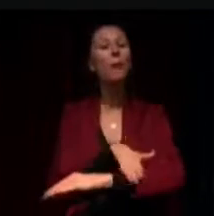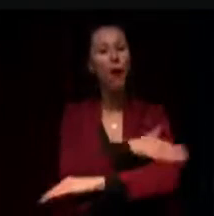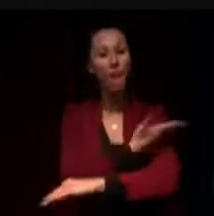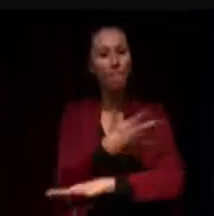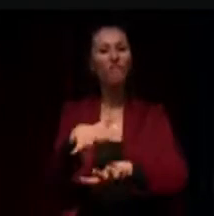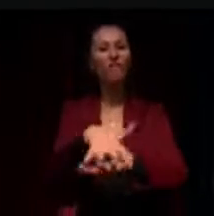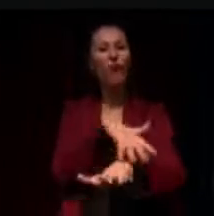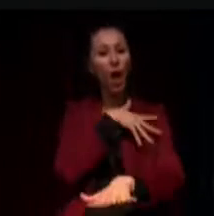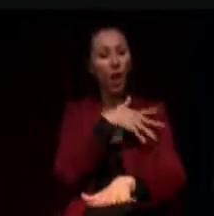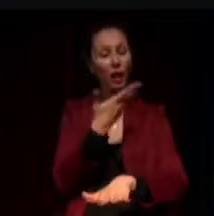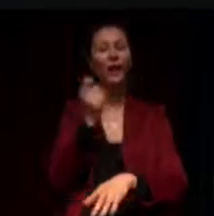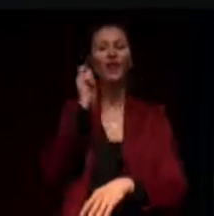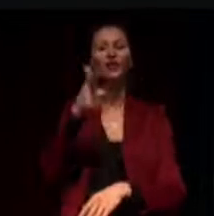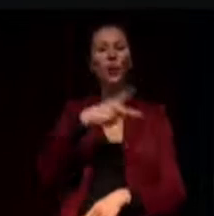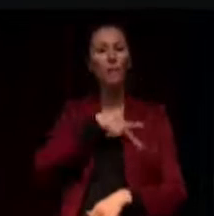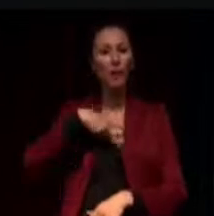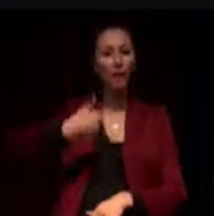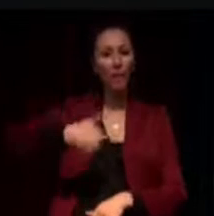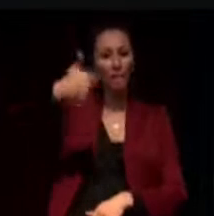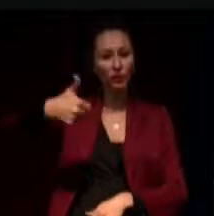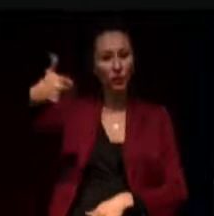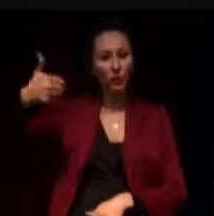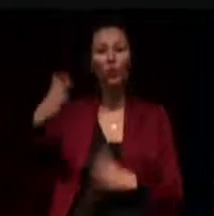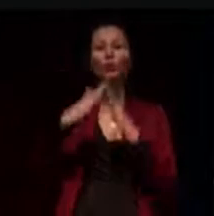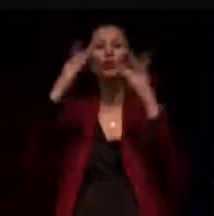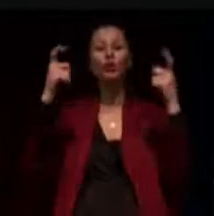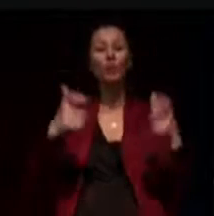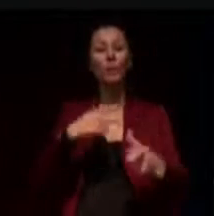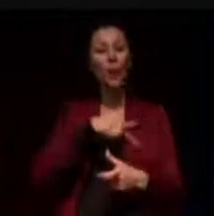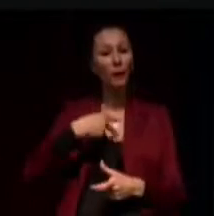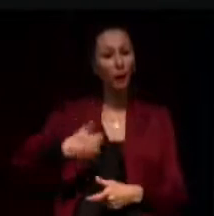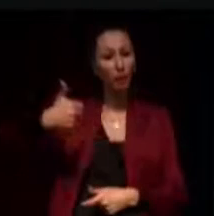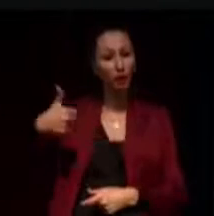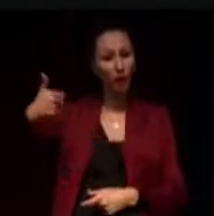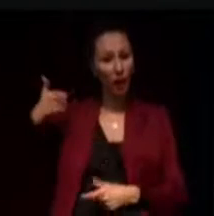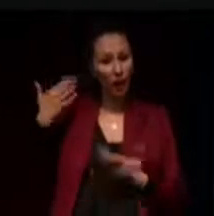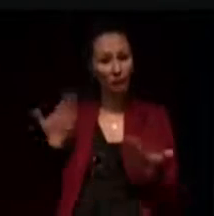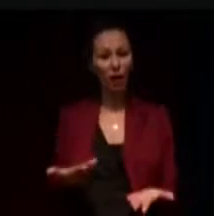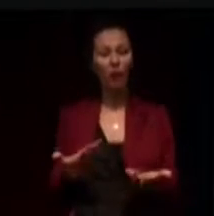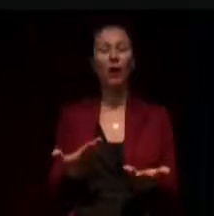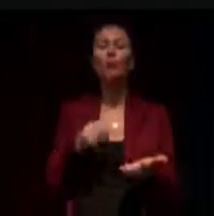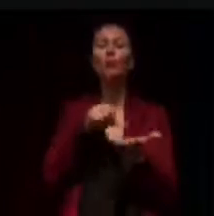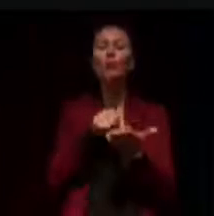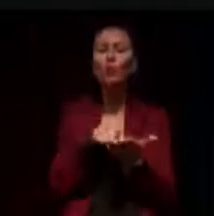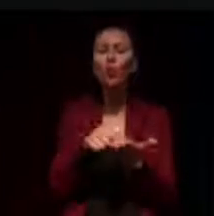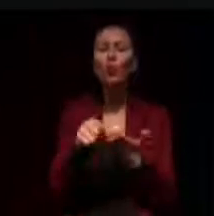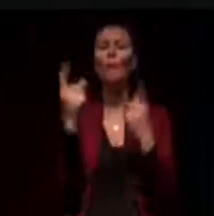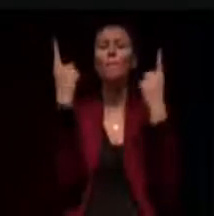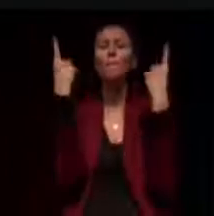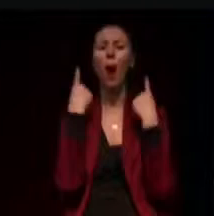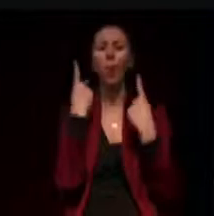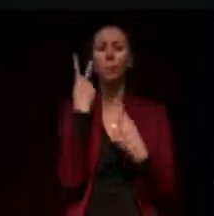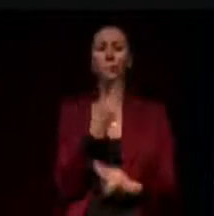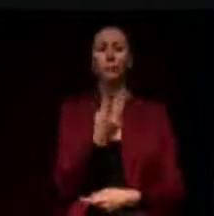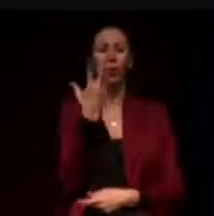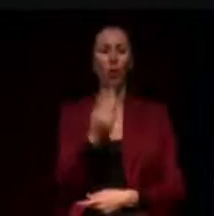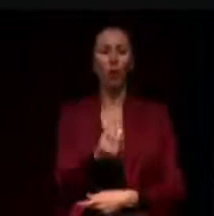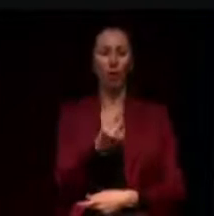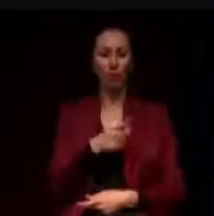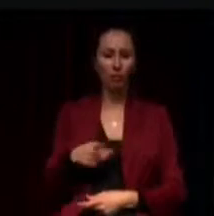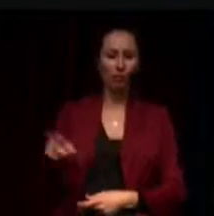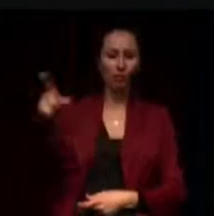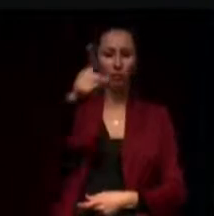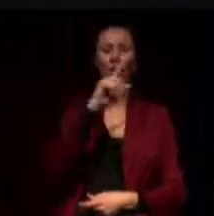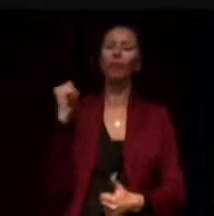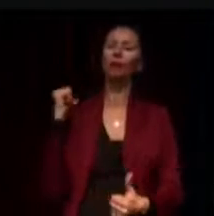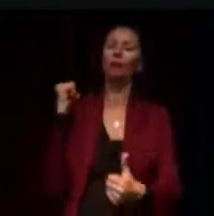kaymakamlarımıza, valilerimize, ilçe belediye başkanlarımıza, büyükşehir belediye başkanımıza, hani bütün makam sahiplerine